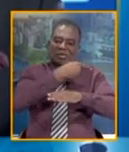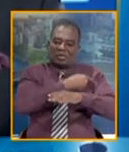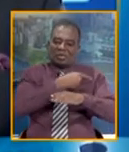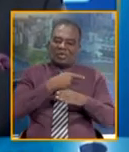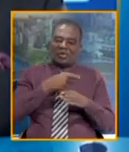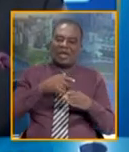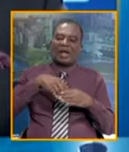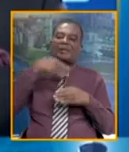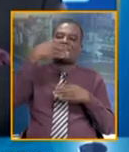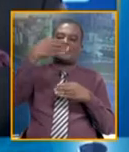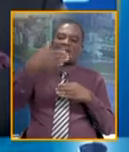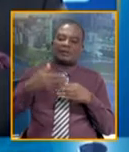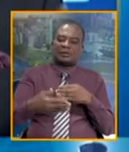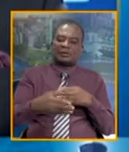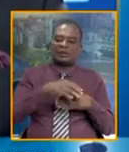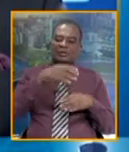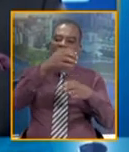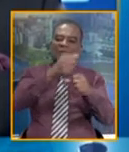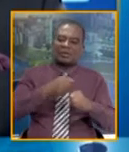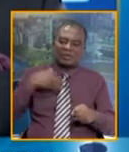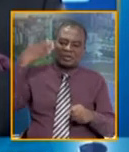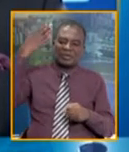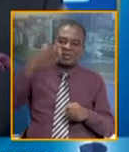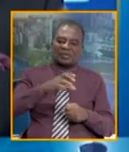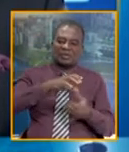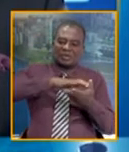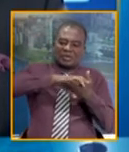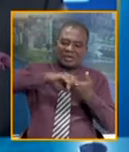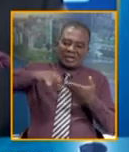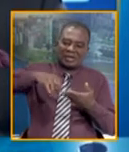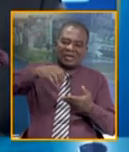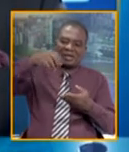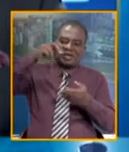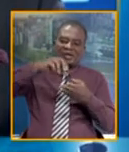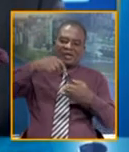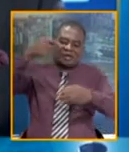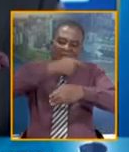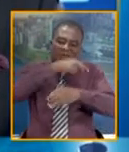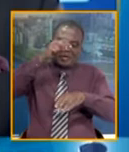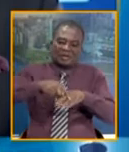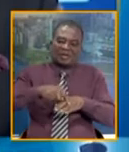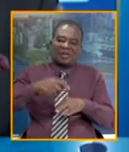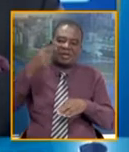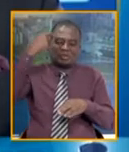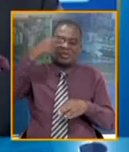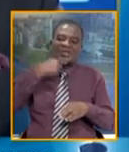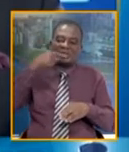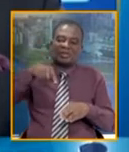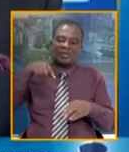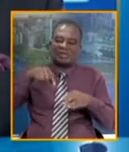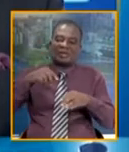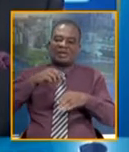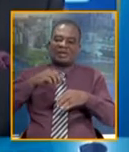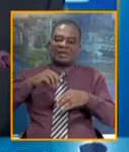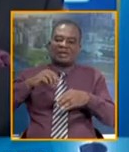indiquée. Ensuite, vous recevrez votre carnet de vaccination indiquant que vous avez été vacciné contre la COVID-19.